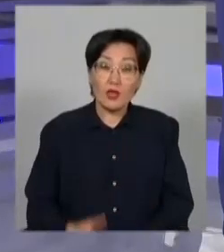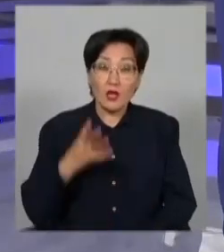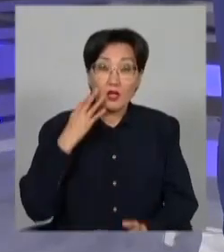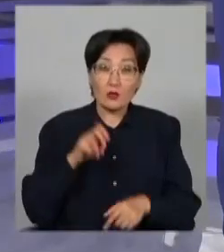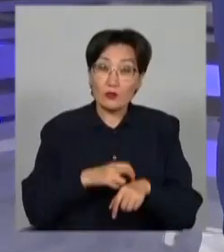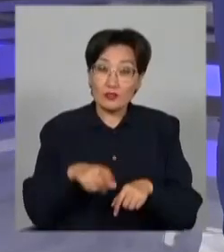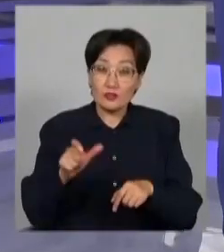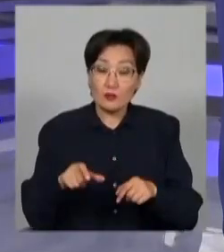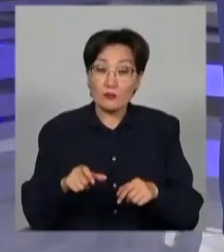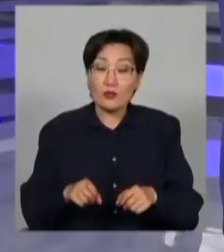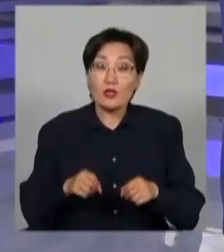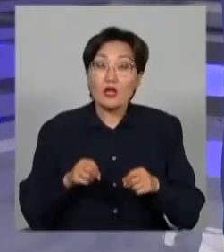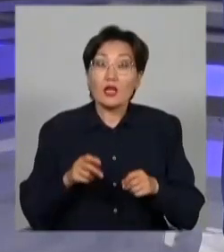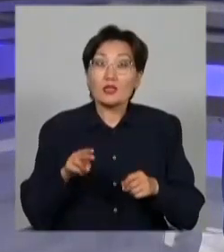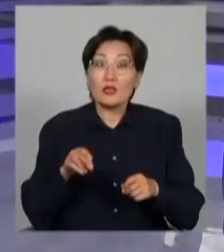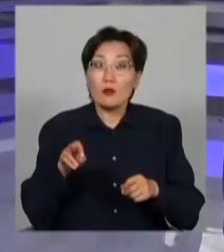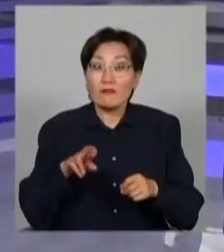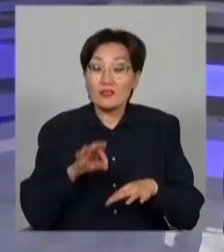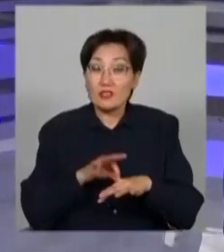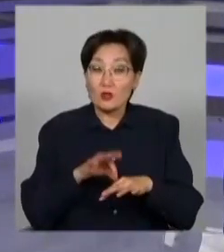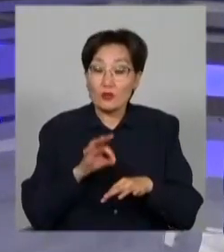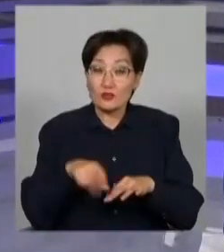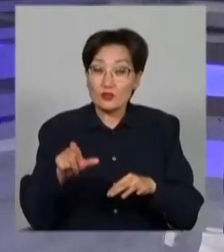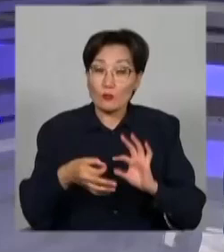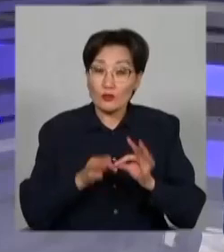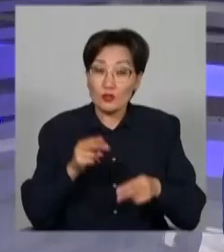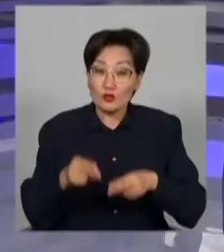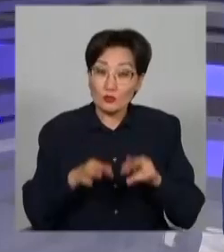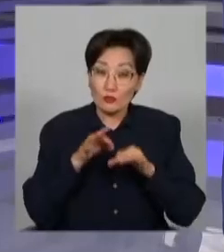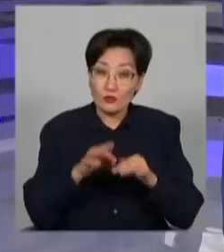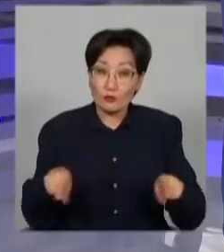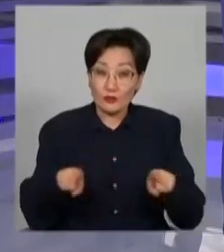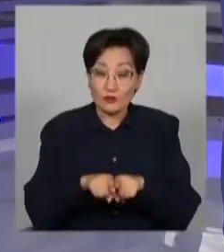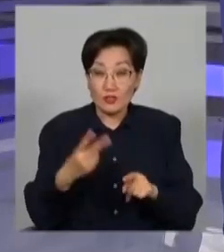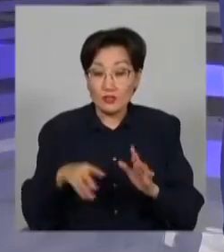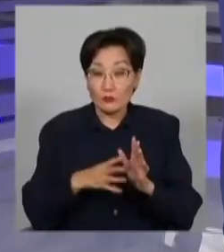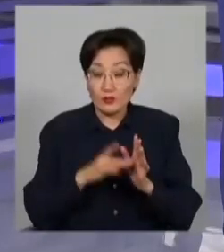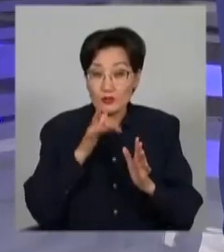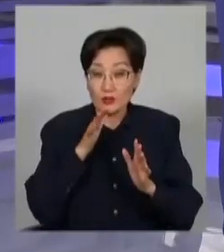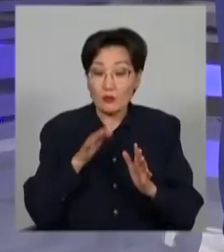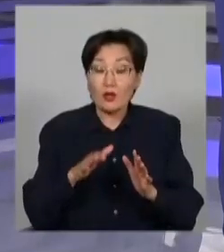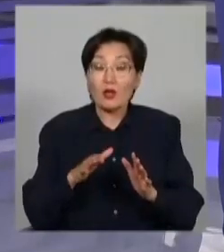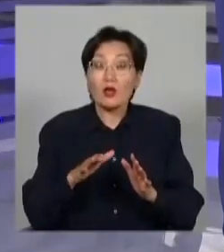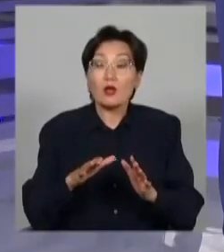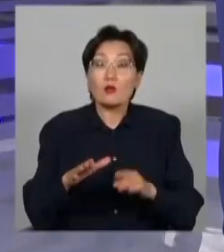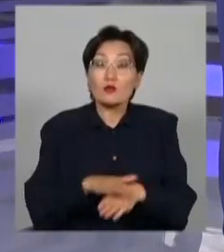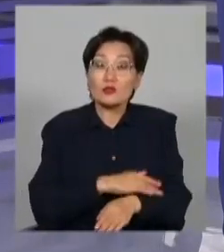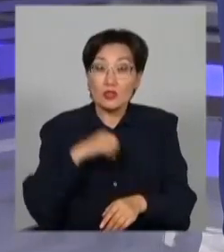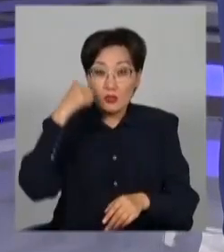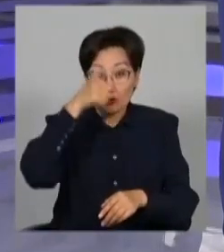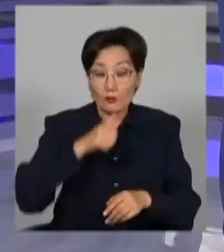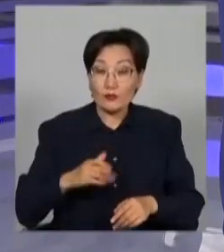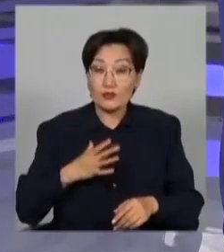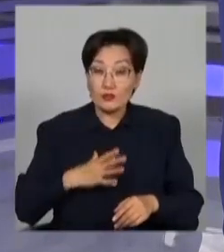Алматылық дәрігерлер тәуекел етіп гемофилиямен ауыратын науқасқа күрделі ота жасады. Осылайша 29 жастағы тұрғынды ұзақ жылдар бойы төзіп